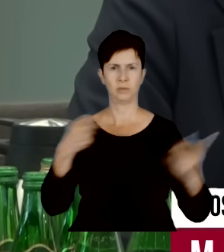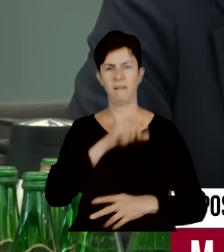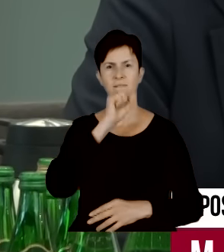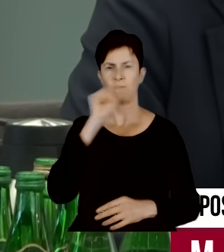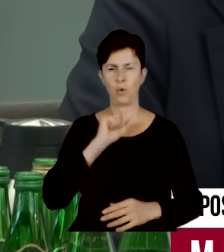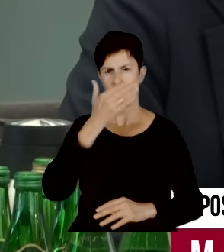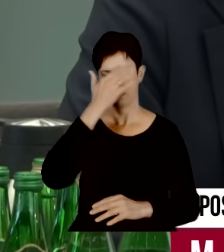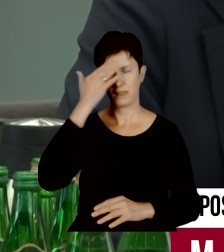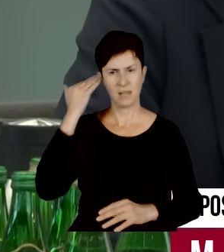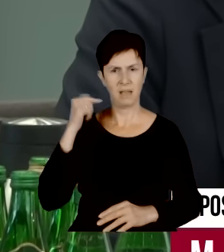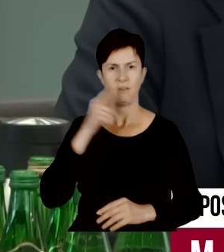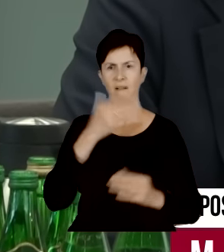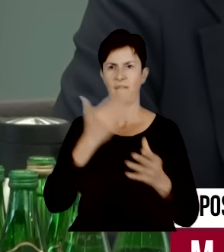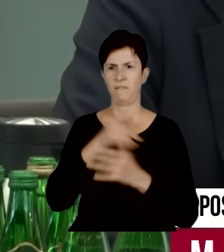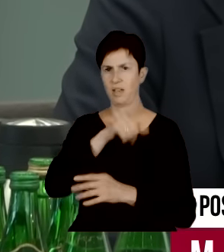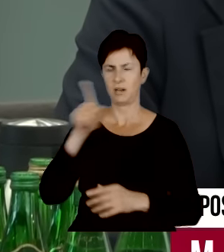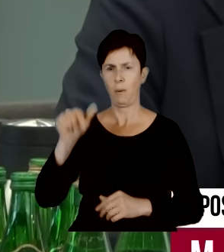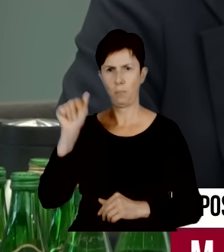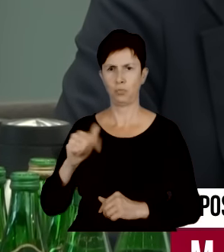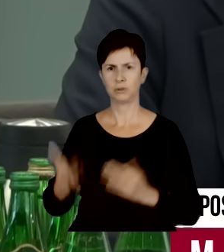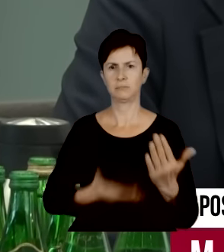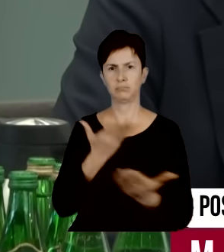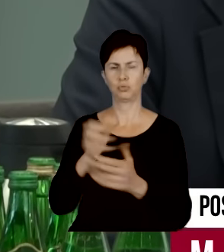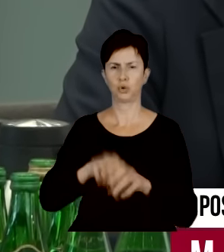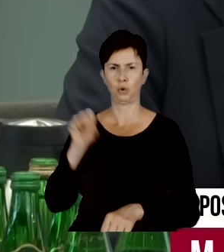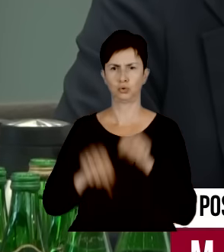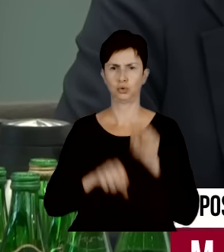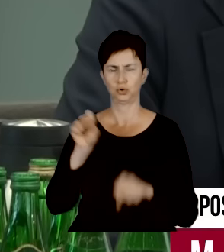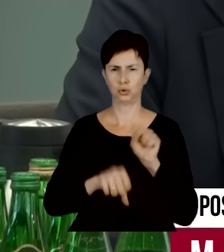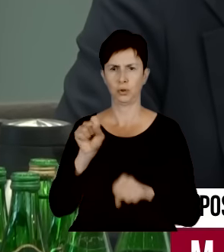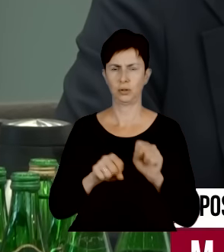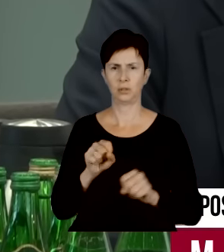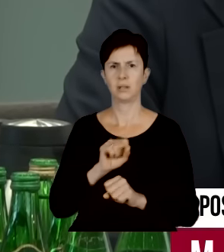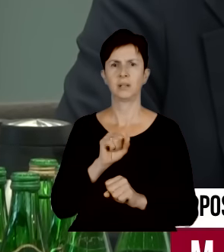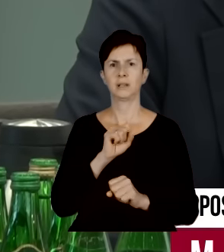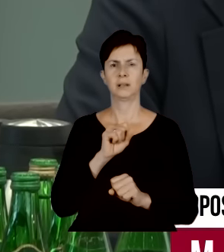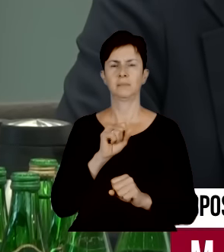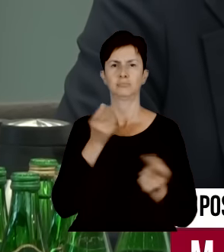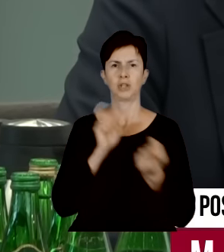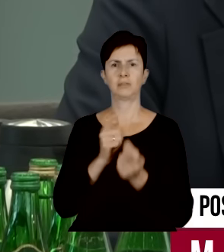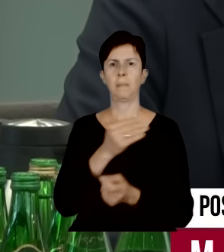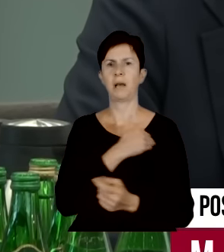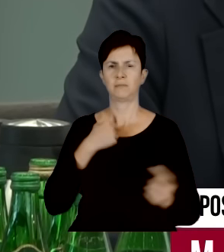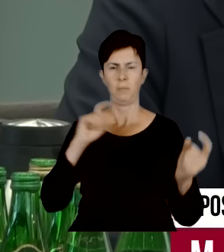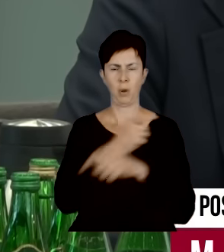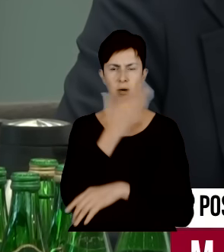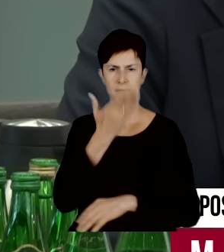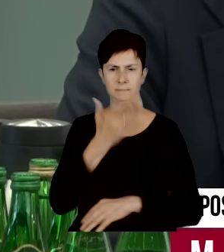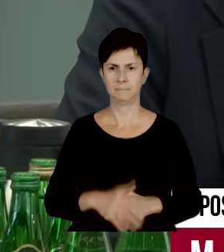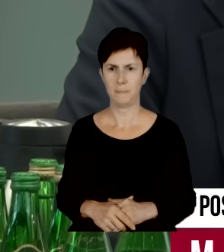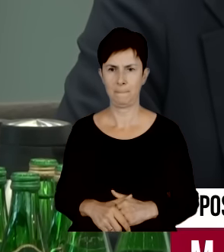wie że te podmioty musiały wejść na drogę sporu sądowego z państwem polskim te podmioty otrzymały rekompensat